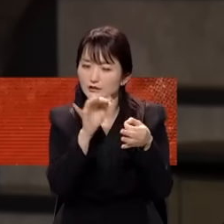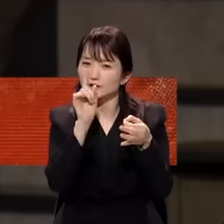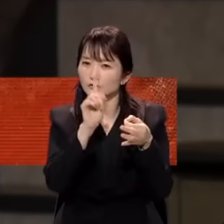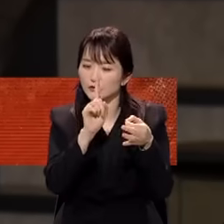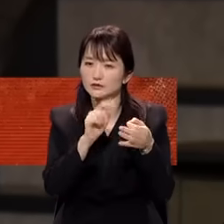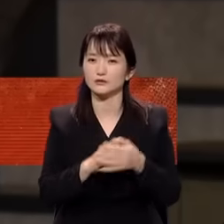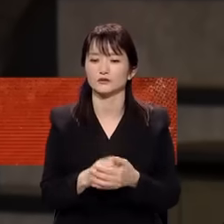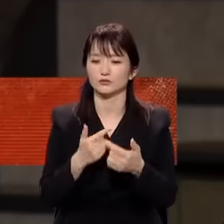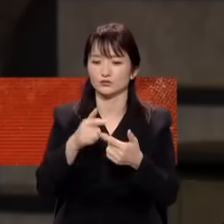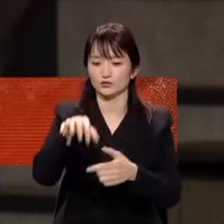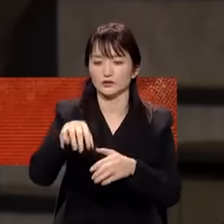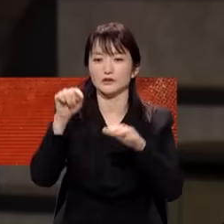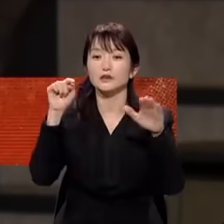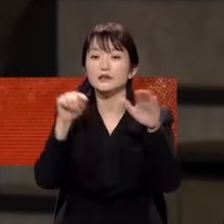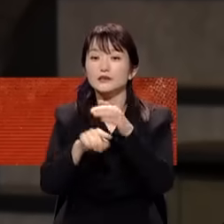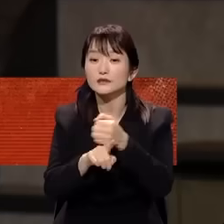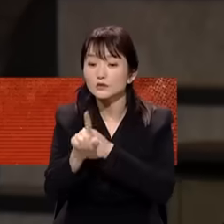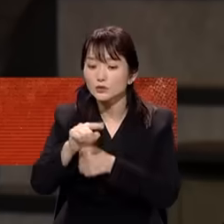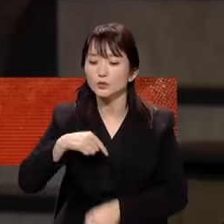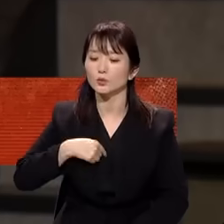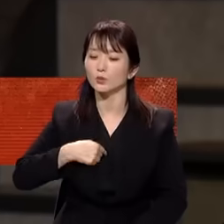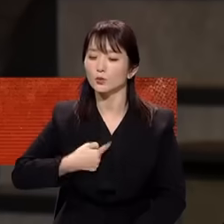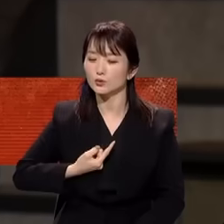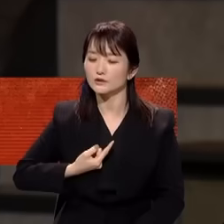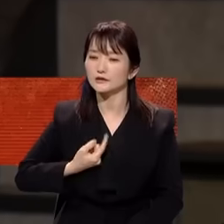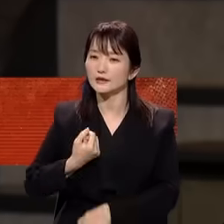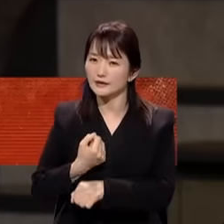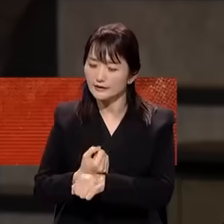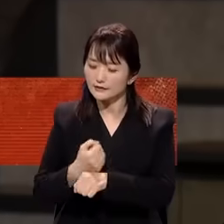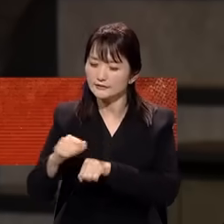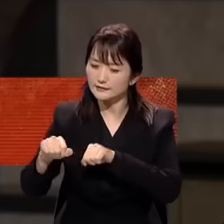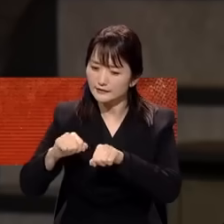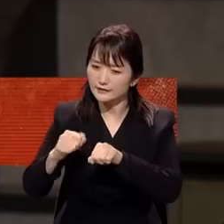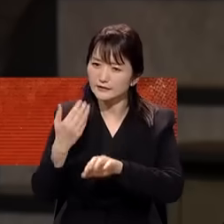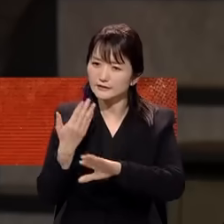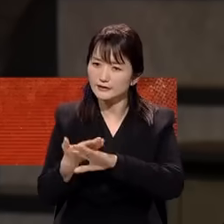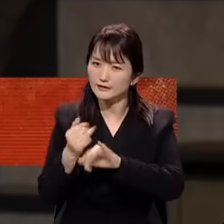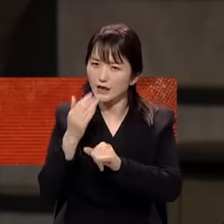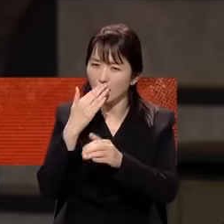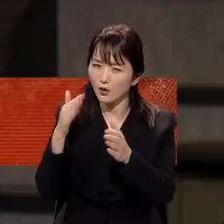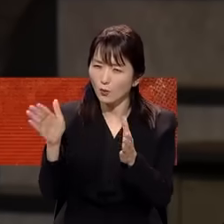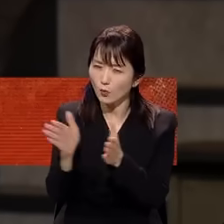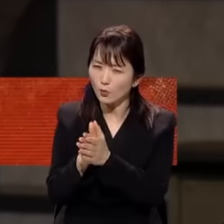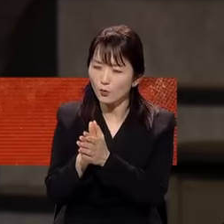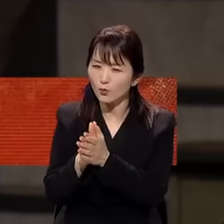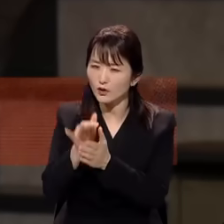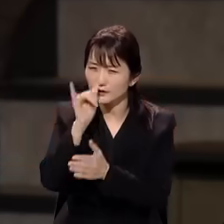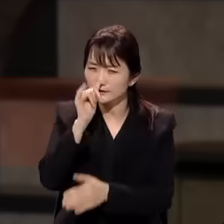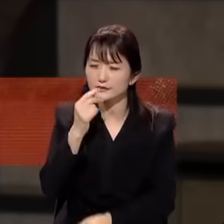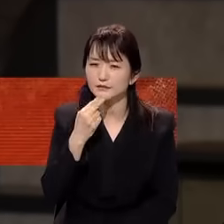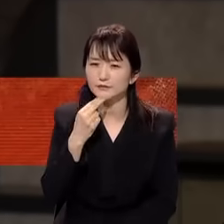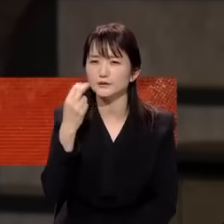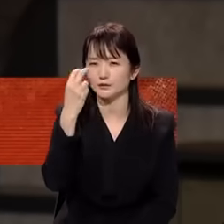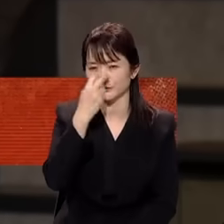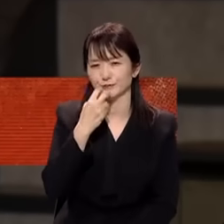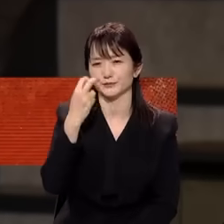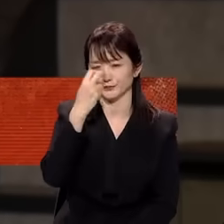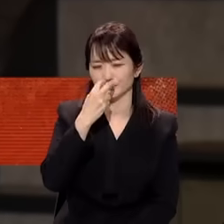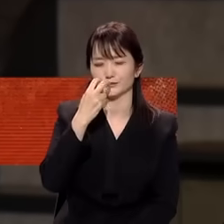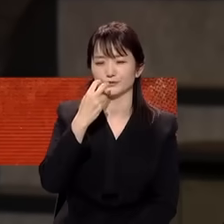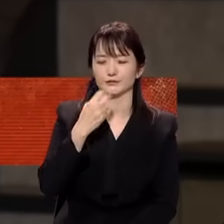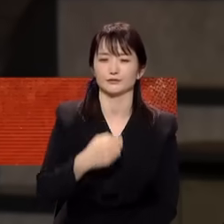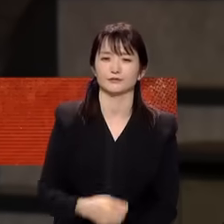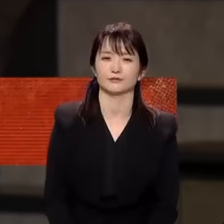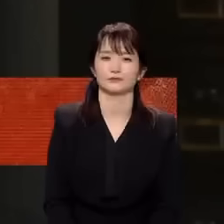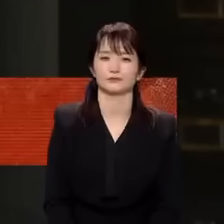온 시점 또 이것이 단독 범행인지 아니면 다른 어떤 공모한 공범이 있는지 여부에 대해서 수사를 계속하고 있는